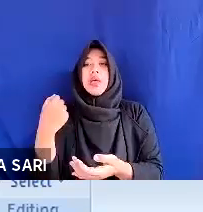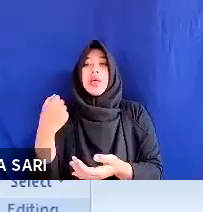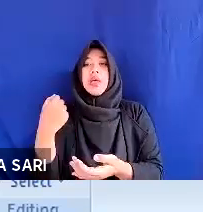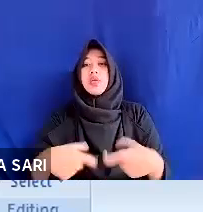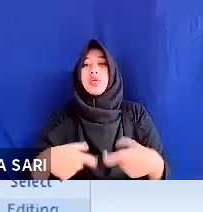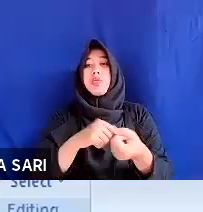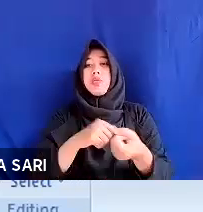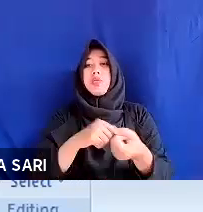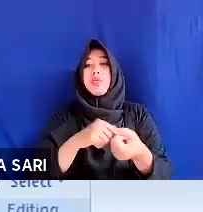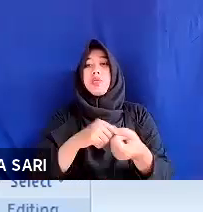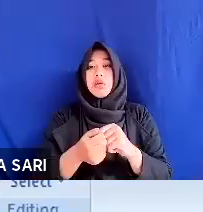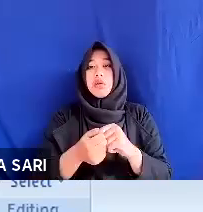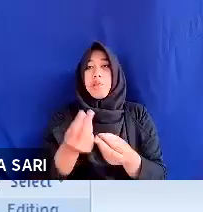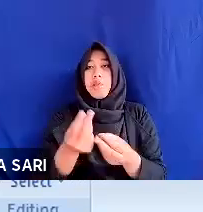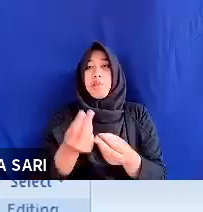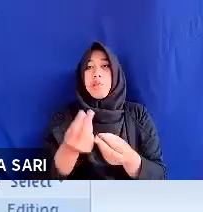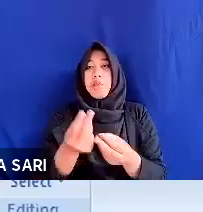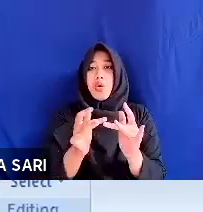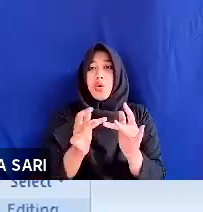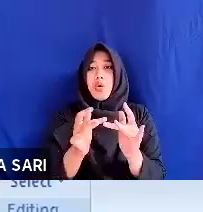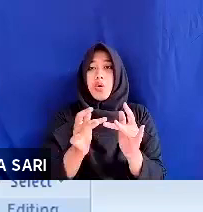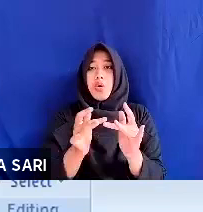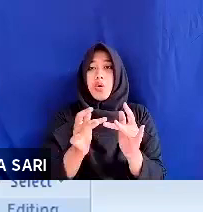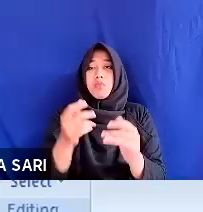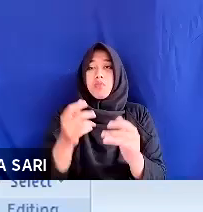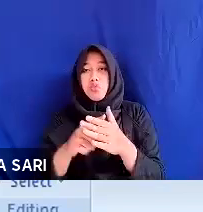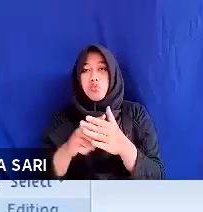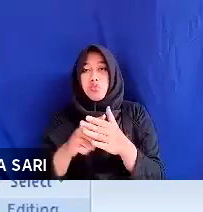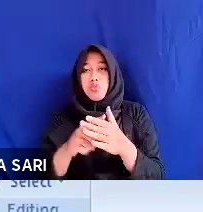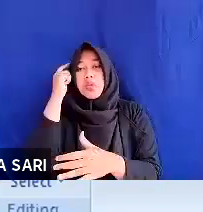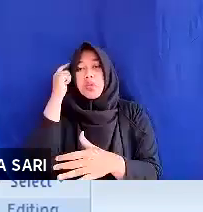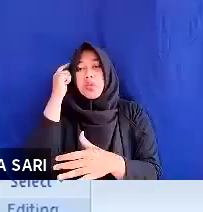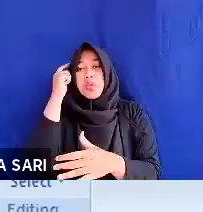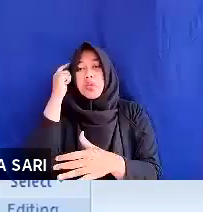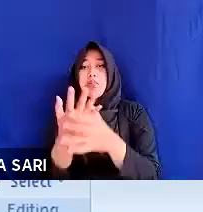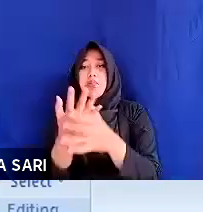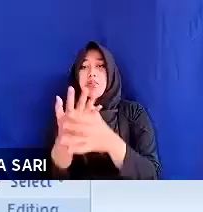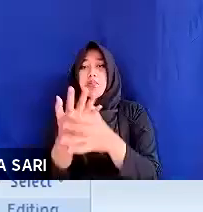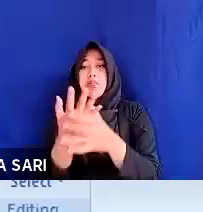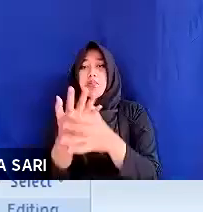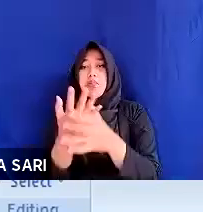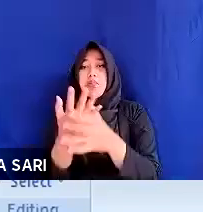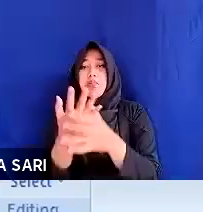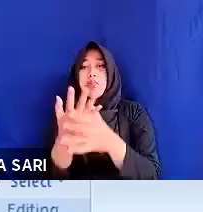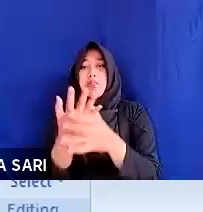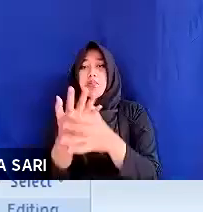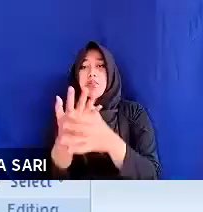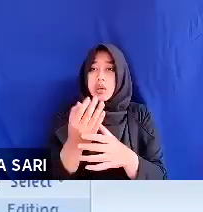dikembangkan oleh desa. Yang sudah melakukan ini adalah Desa Panggung Harjo, Kabupaten Bantul,